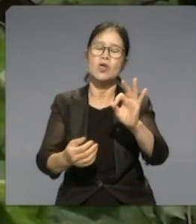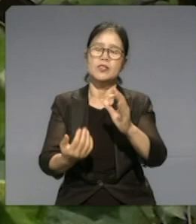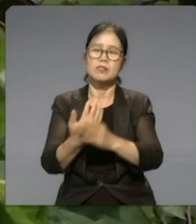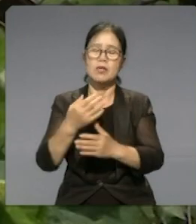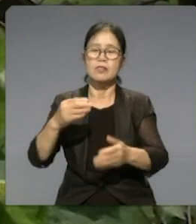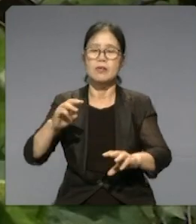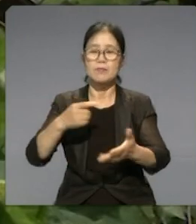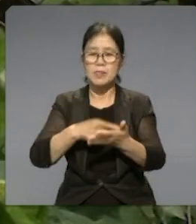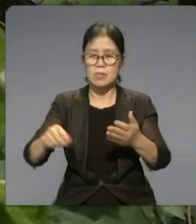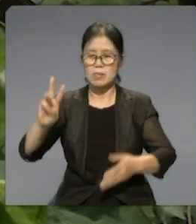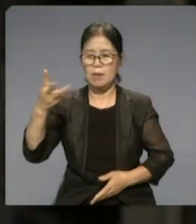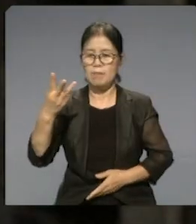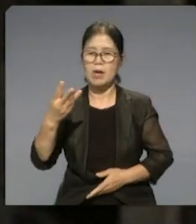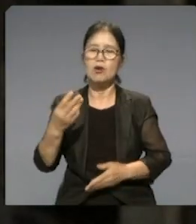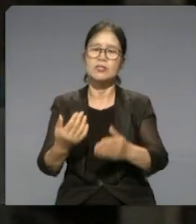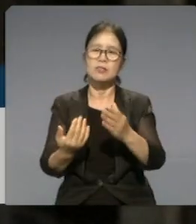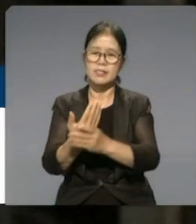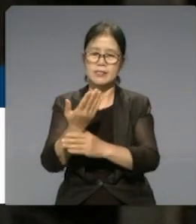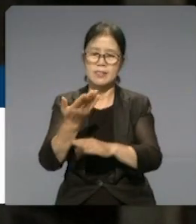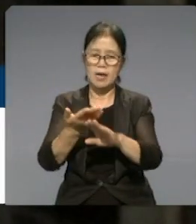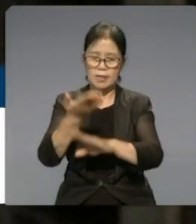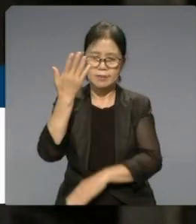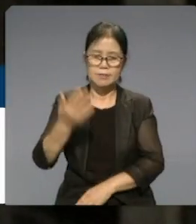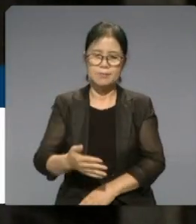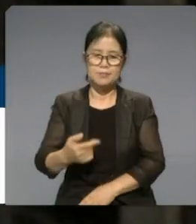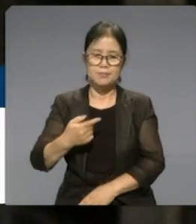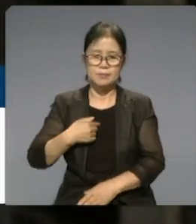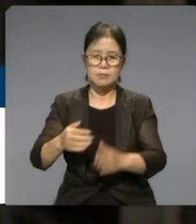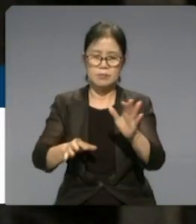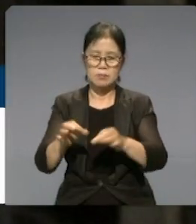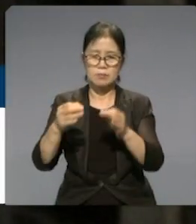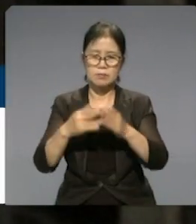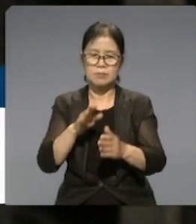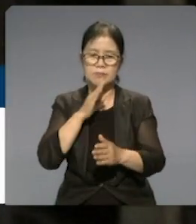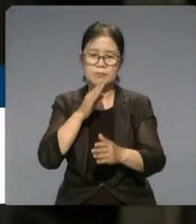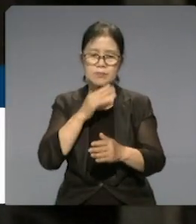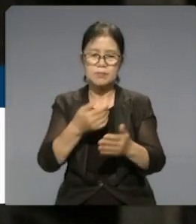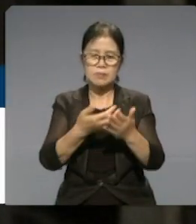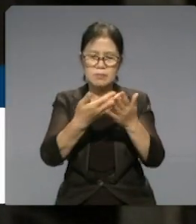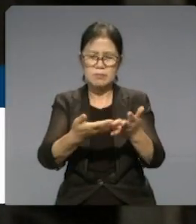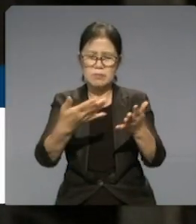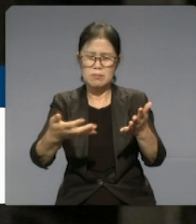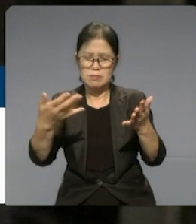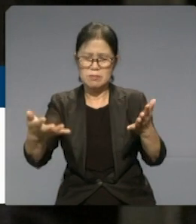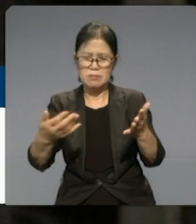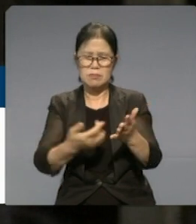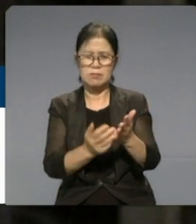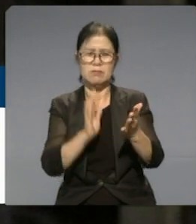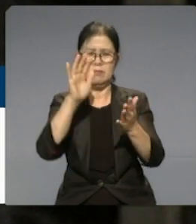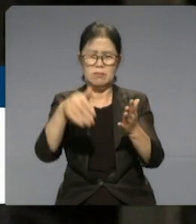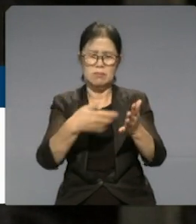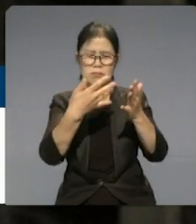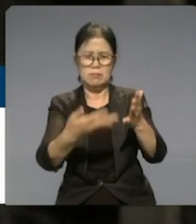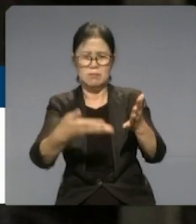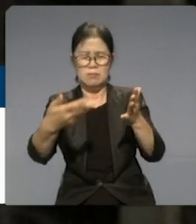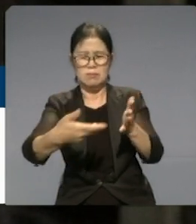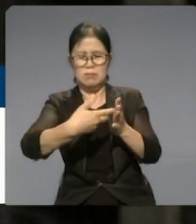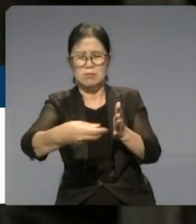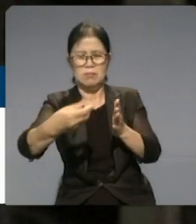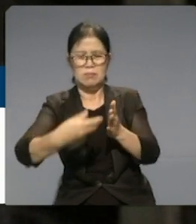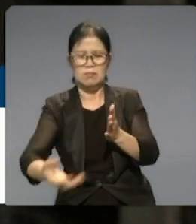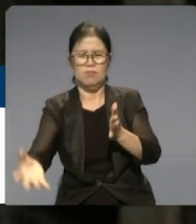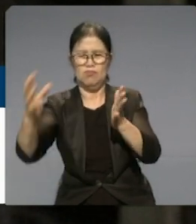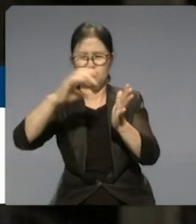피해가 신고됐습니다. My space was actually on the river with no basement, so the river flew into, flooded into it,